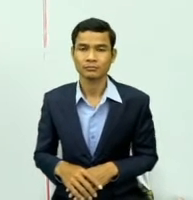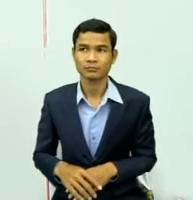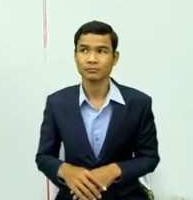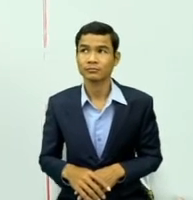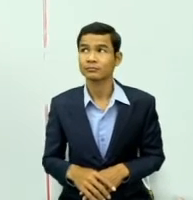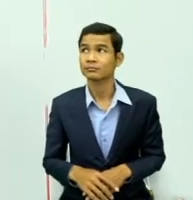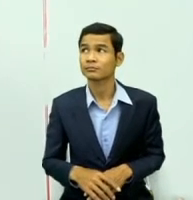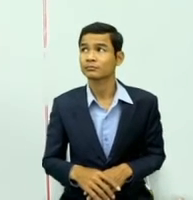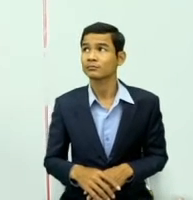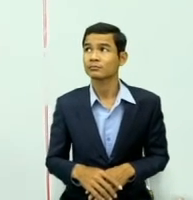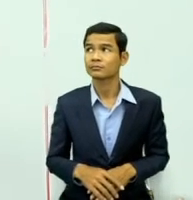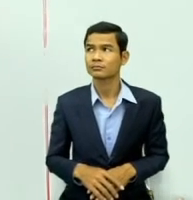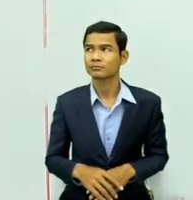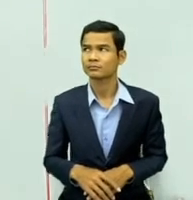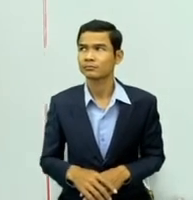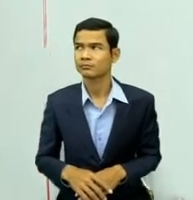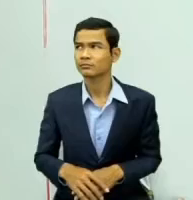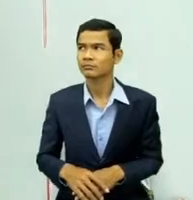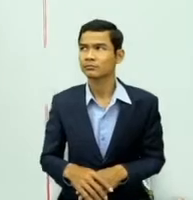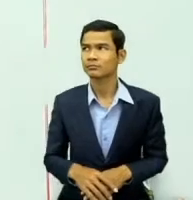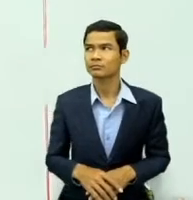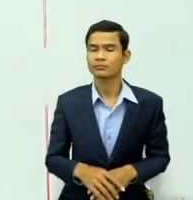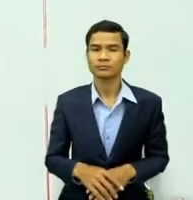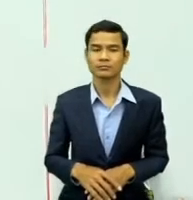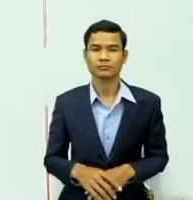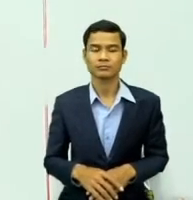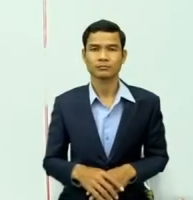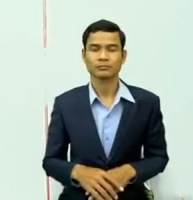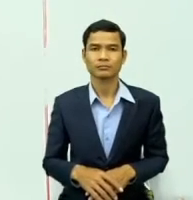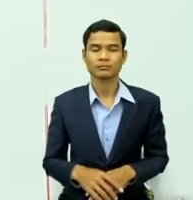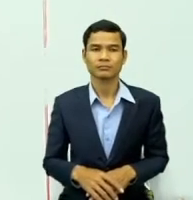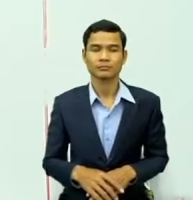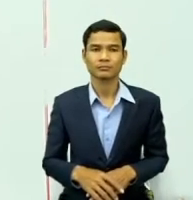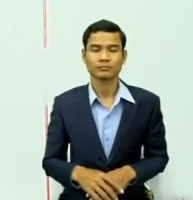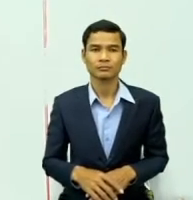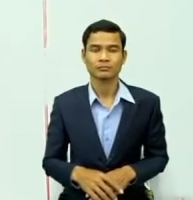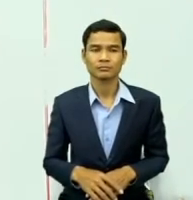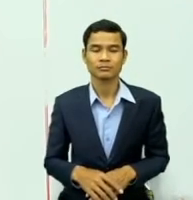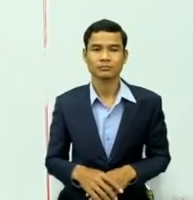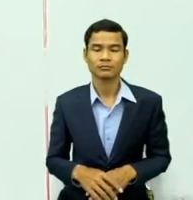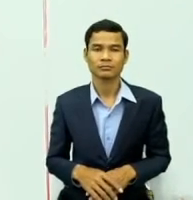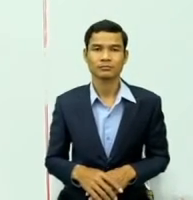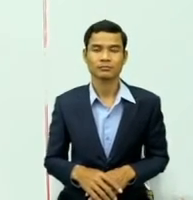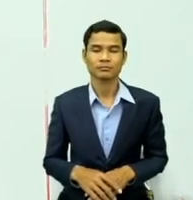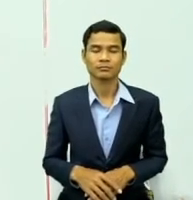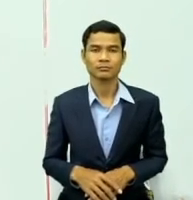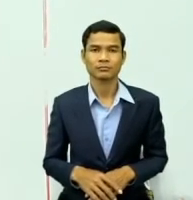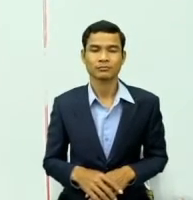chà tập con tập ăn khné con tiêm ăn để khuôn ai nè con ná